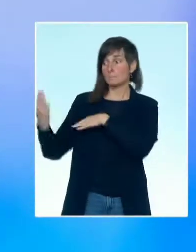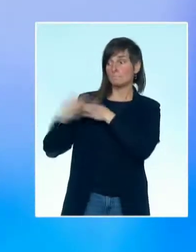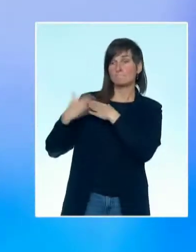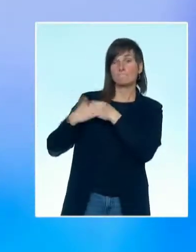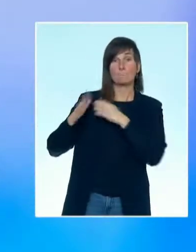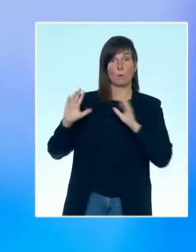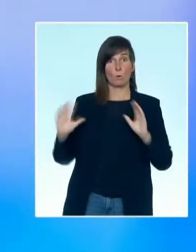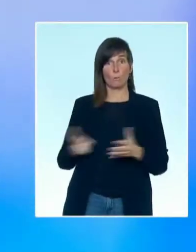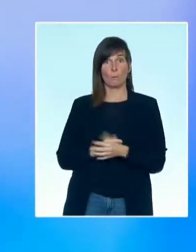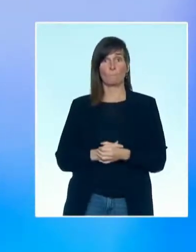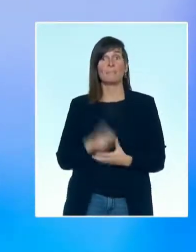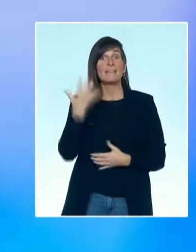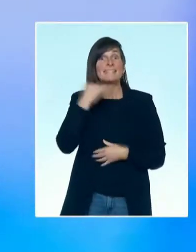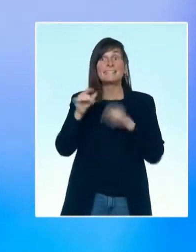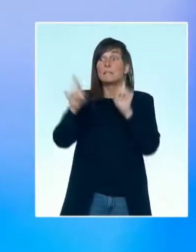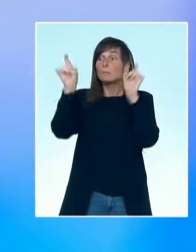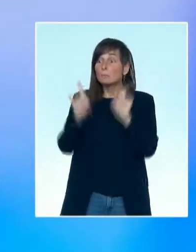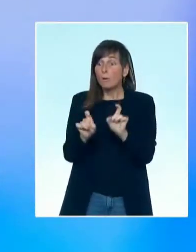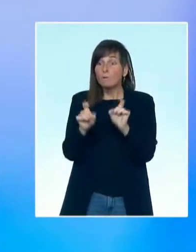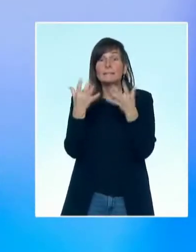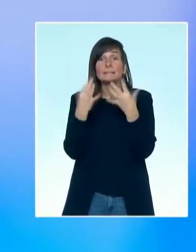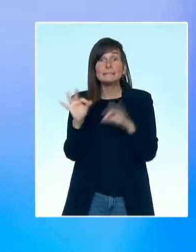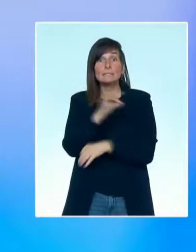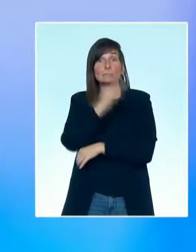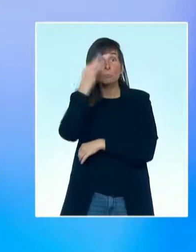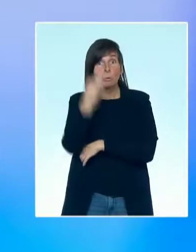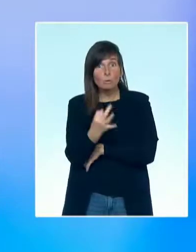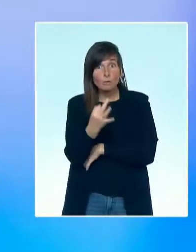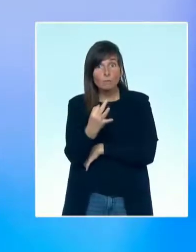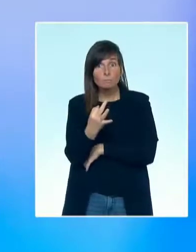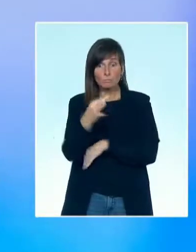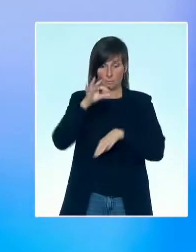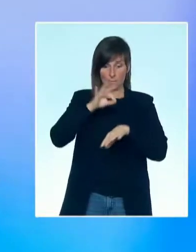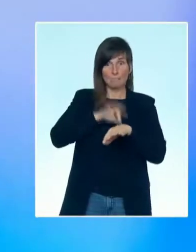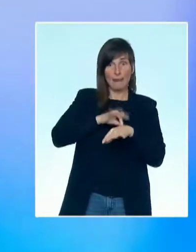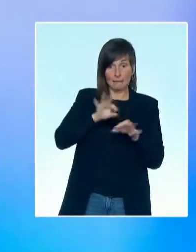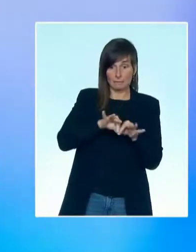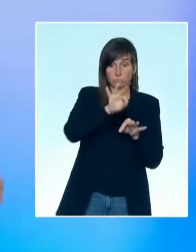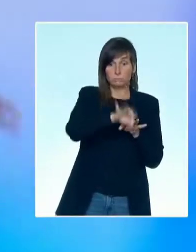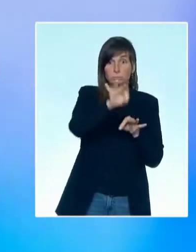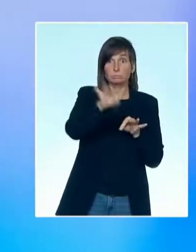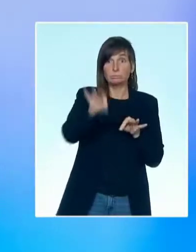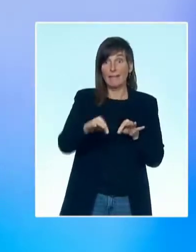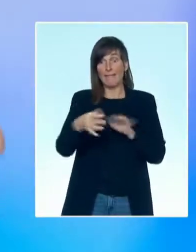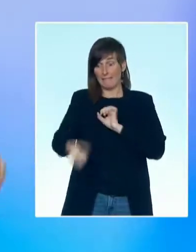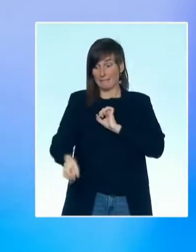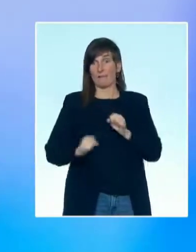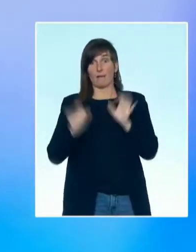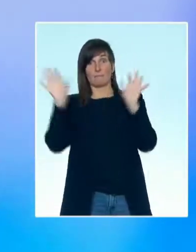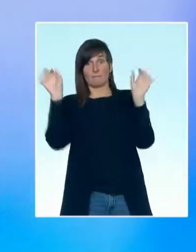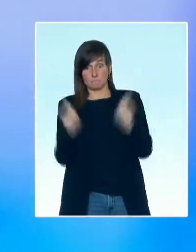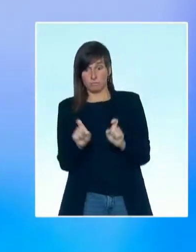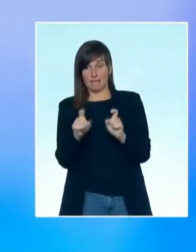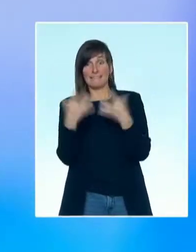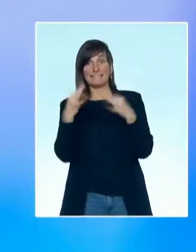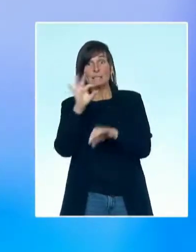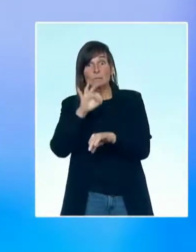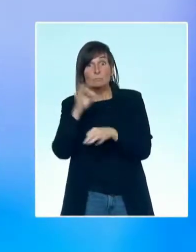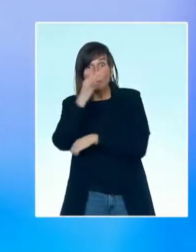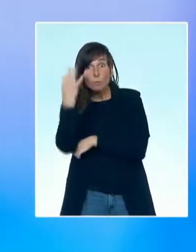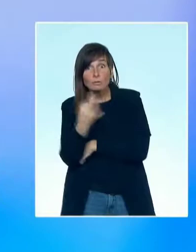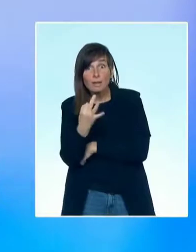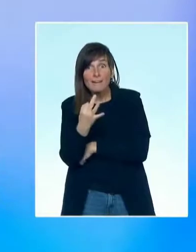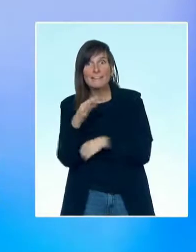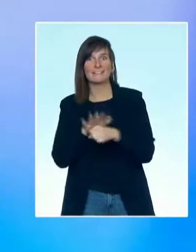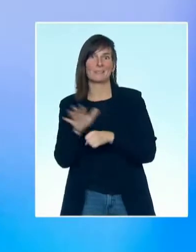baissant seulement de 10% le taux de transmission du virus, l'hôpital pourrait sortir de la